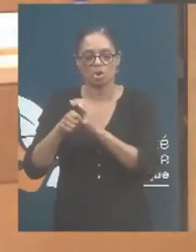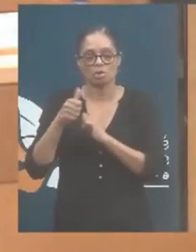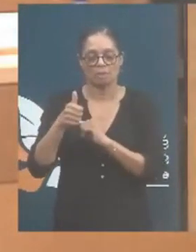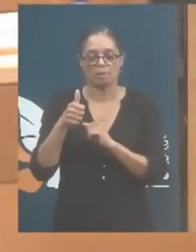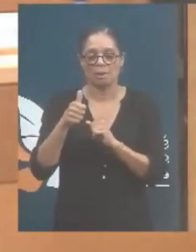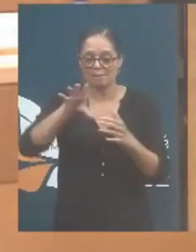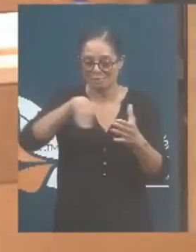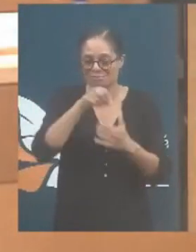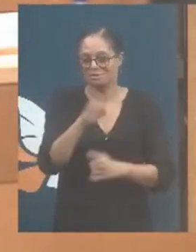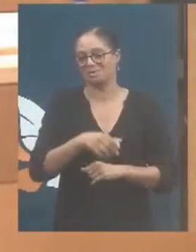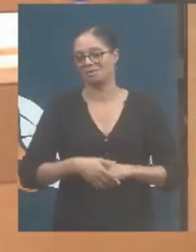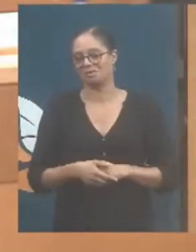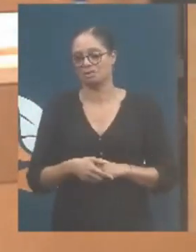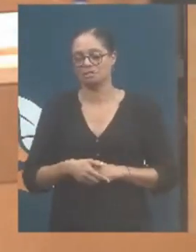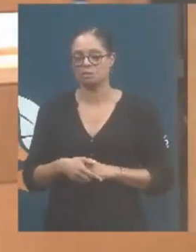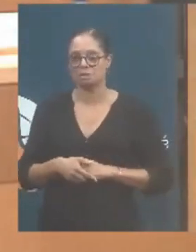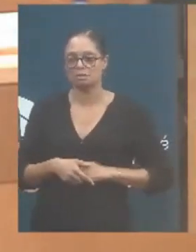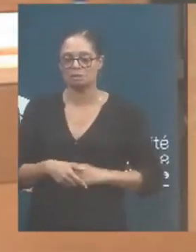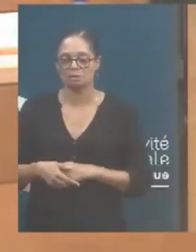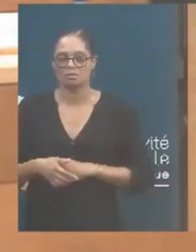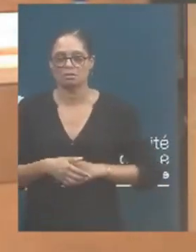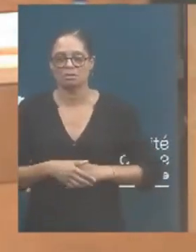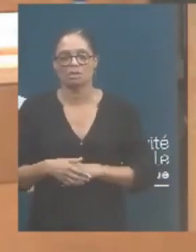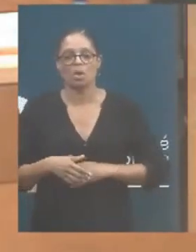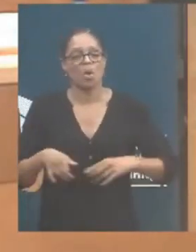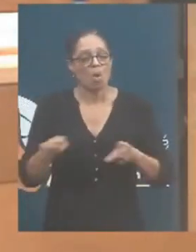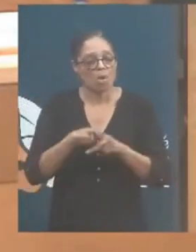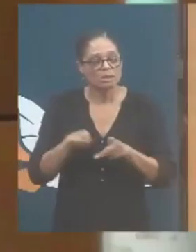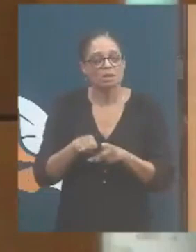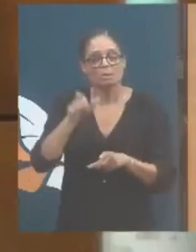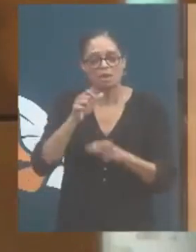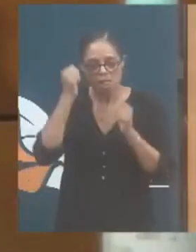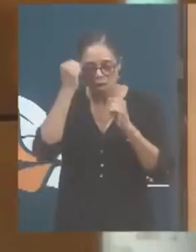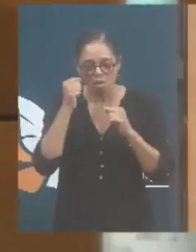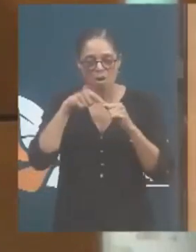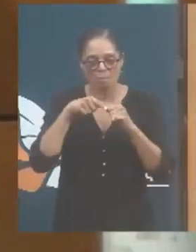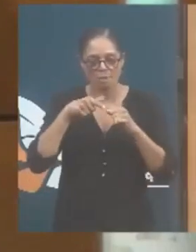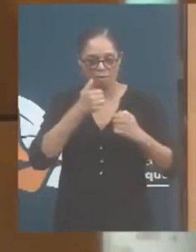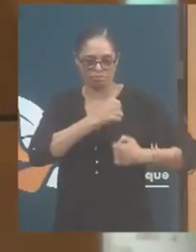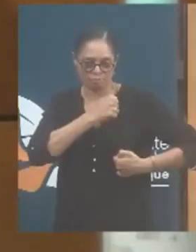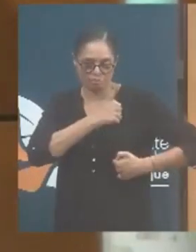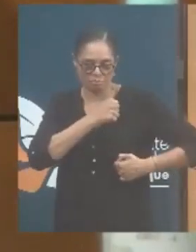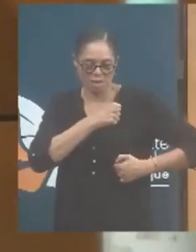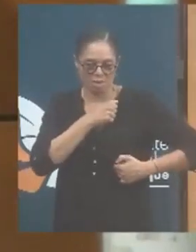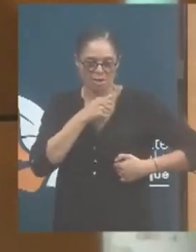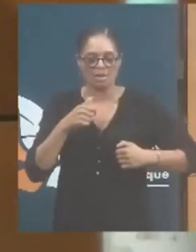cela. Oui. Il y a eu même des commandos, etc., des mercenaires.